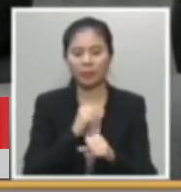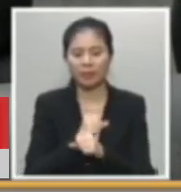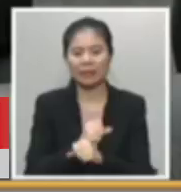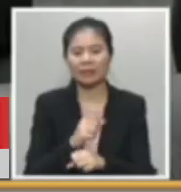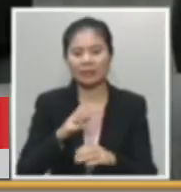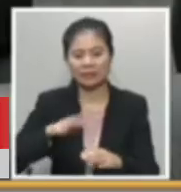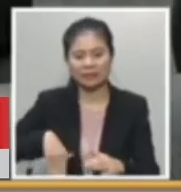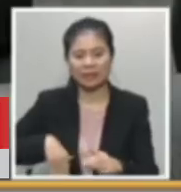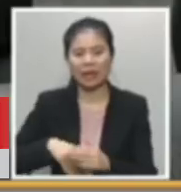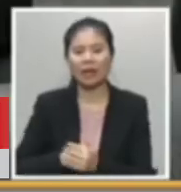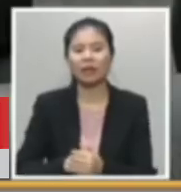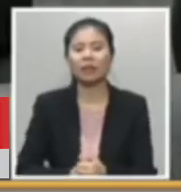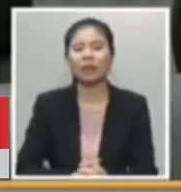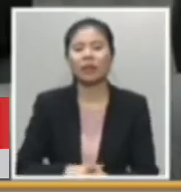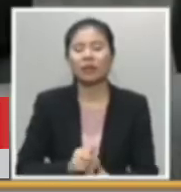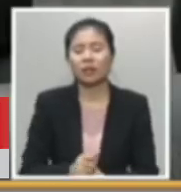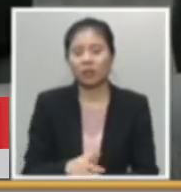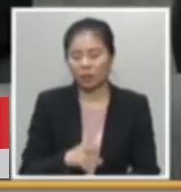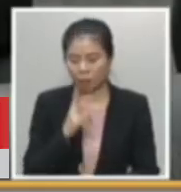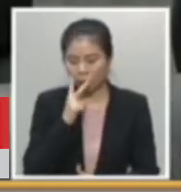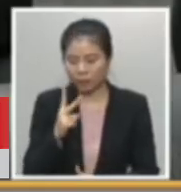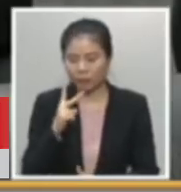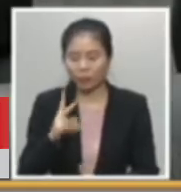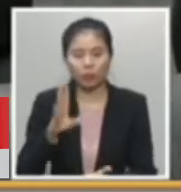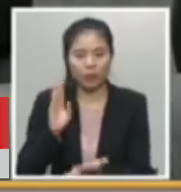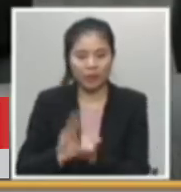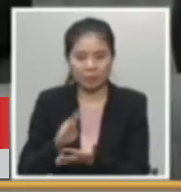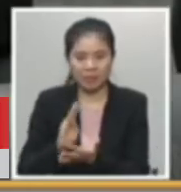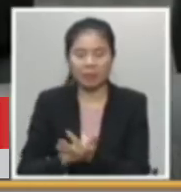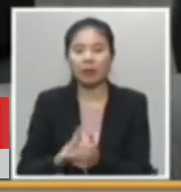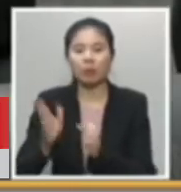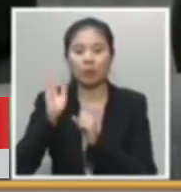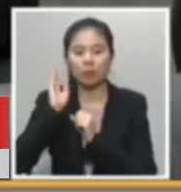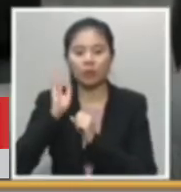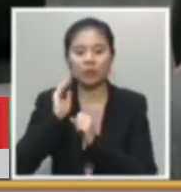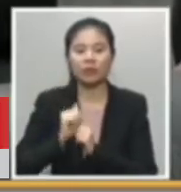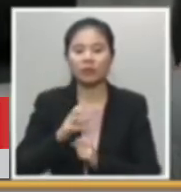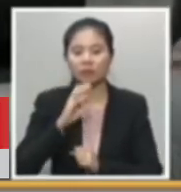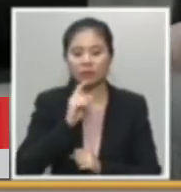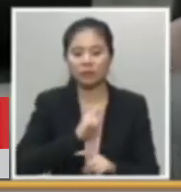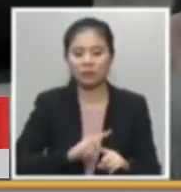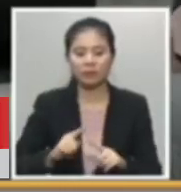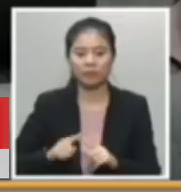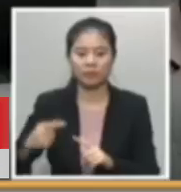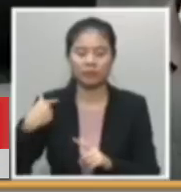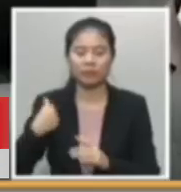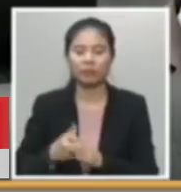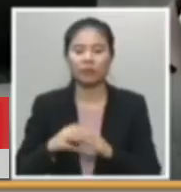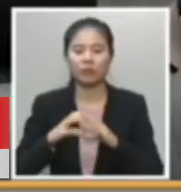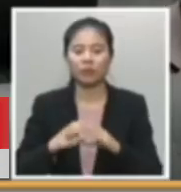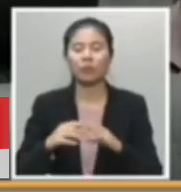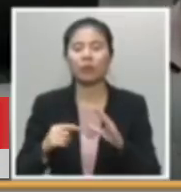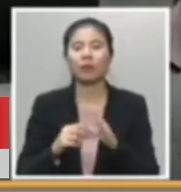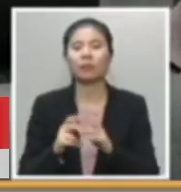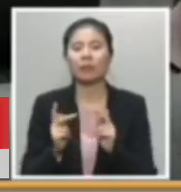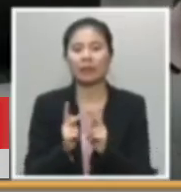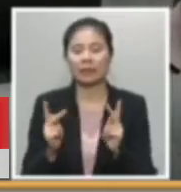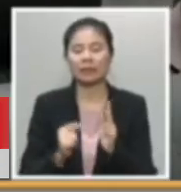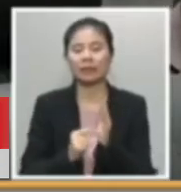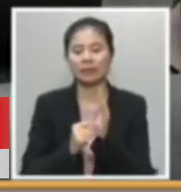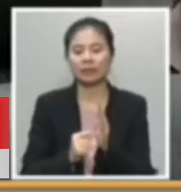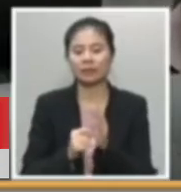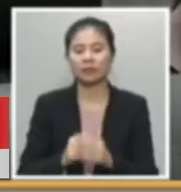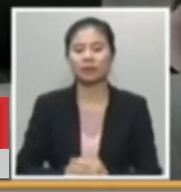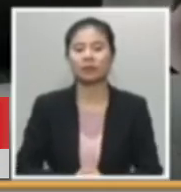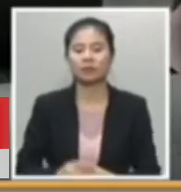ไปดูแล้วเอามาพูดสภาแห่งนี้ต่อไม่ว่าจะเป็นกระทู้ก็ดีหรือยติก็ดีเข้ากรรมธิการได้ครับท่านประธาน